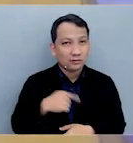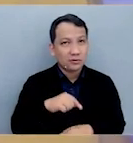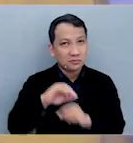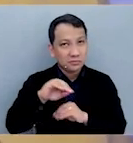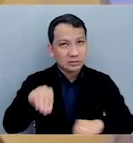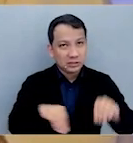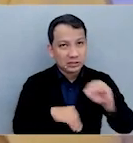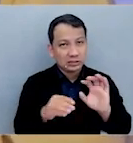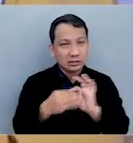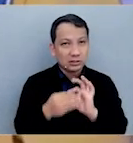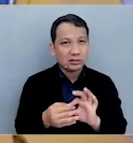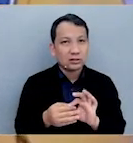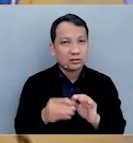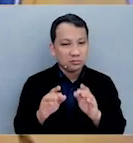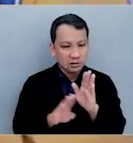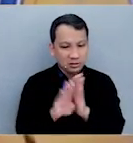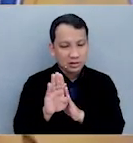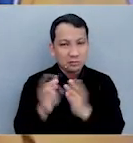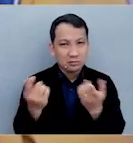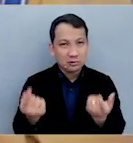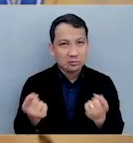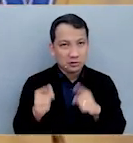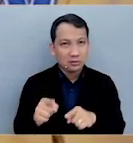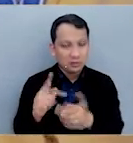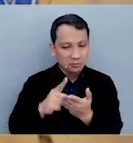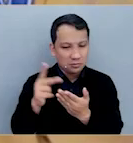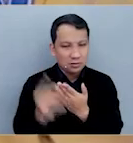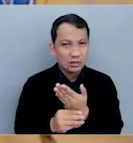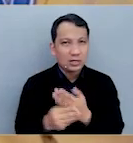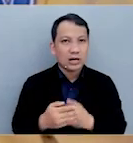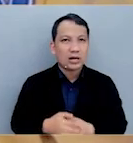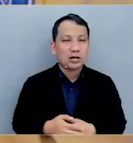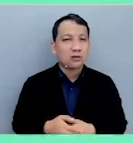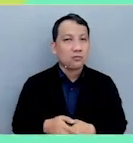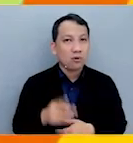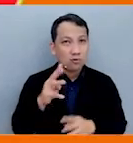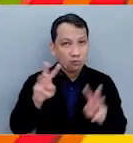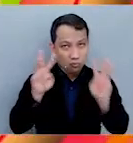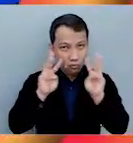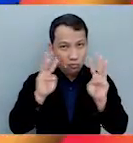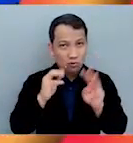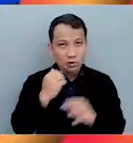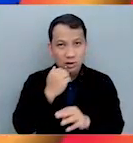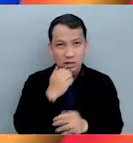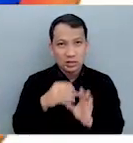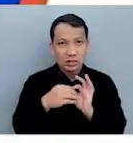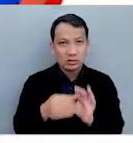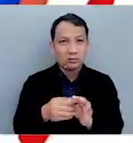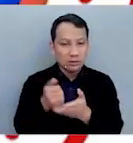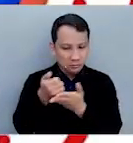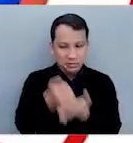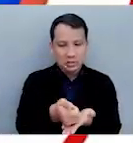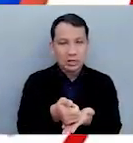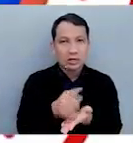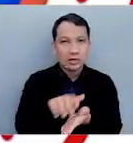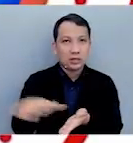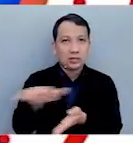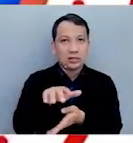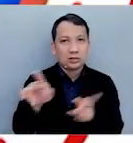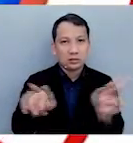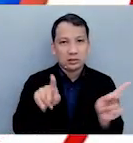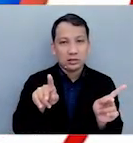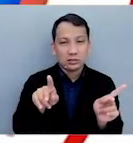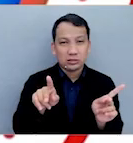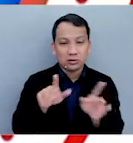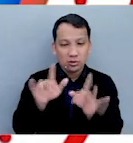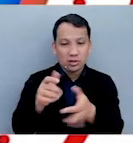panahon, ay nag-e-evolve na rin ang programa. Ang Wow Mali Doble Tama, tutulong na rin sa kapwa.